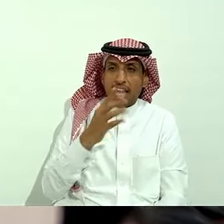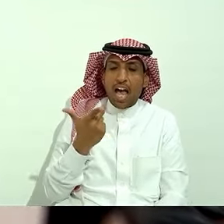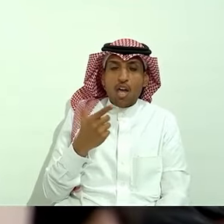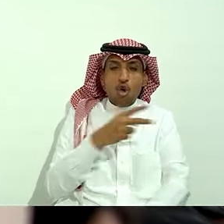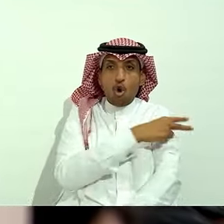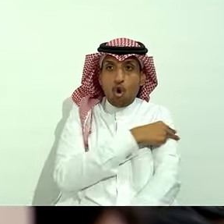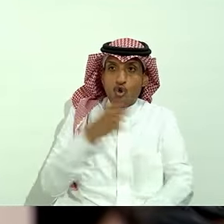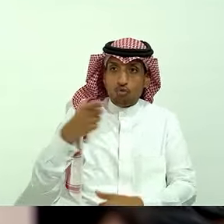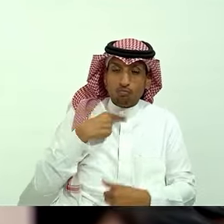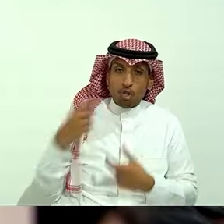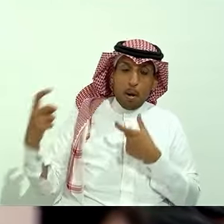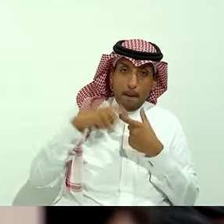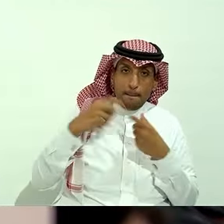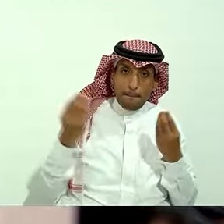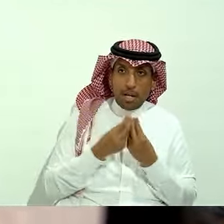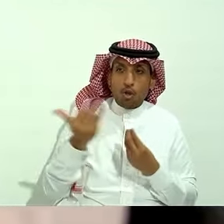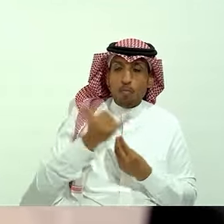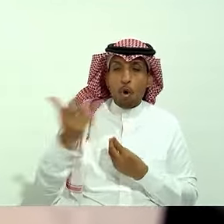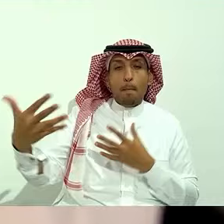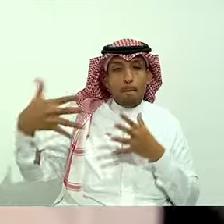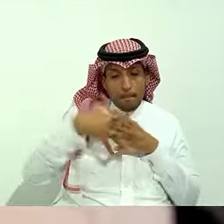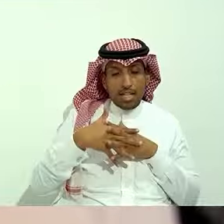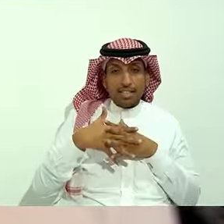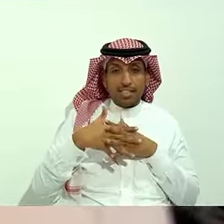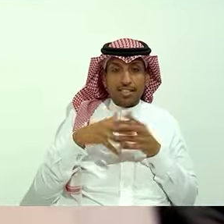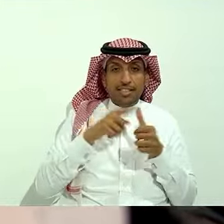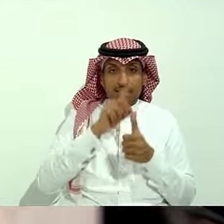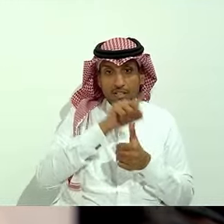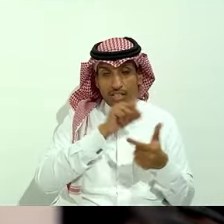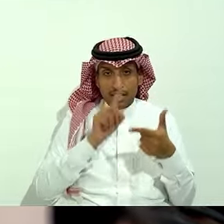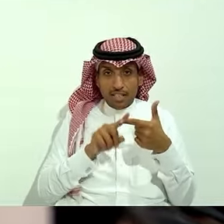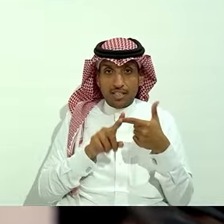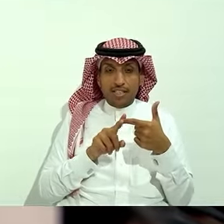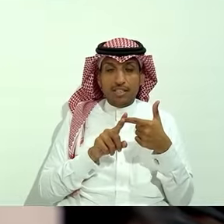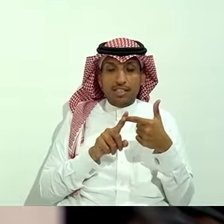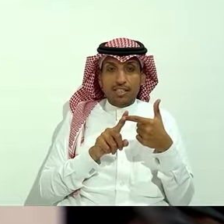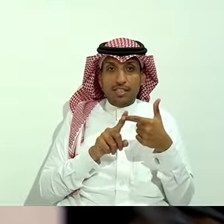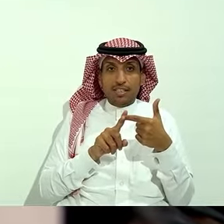أنت تودين أن تكونين فيه، أهم شيء تكونين معنا. هذا أول شيء.